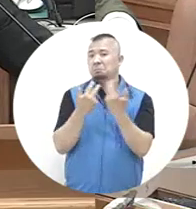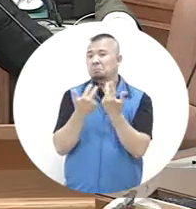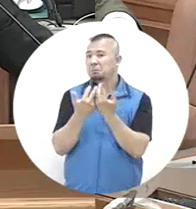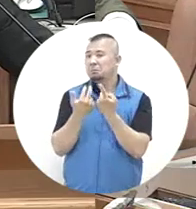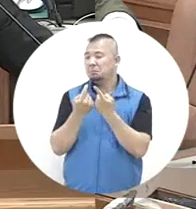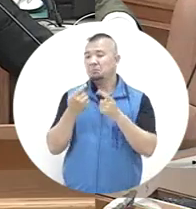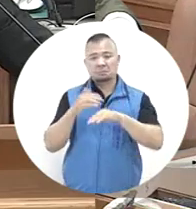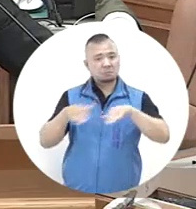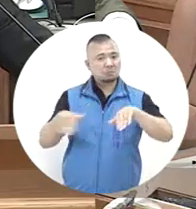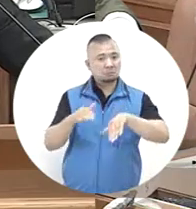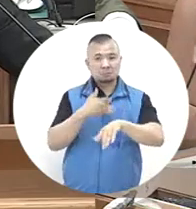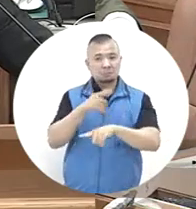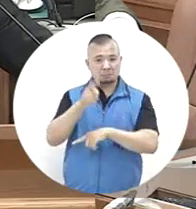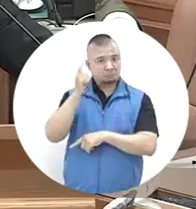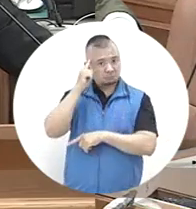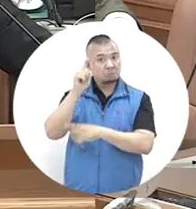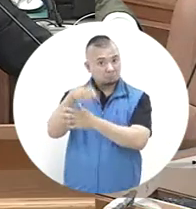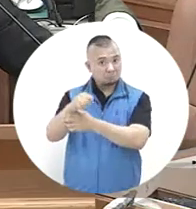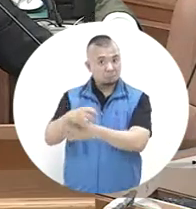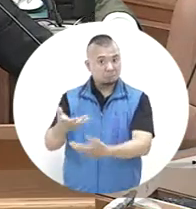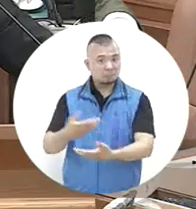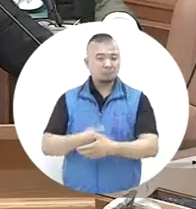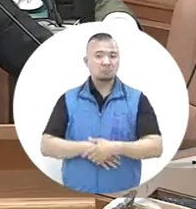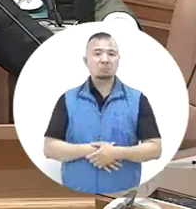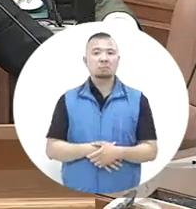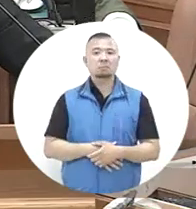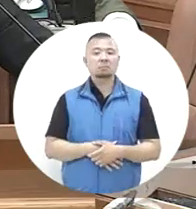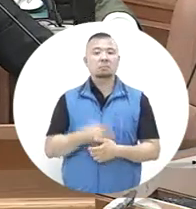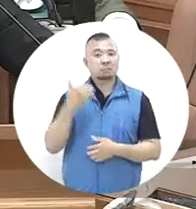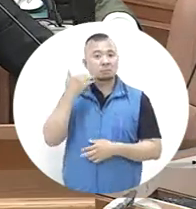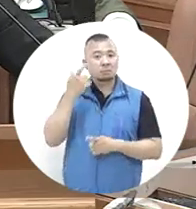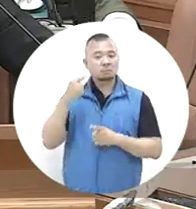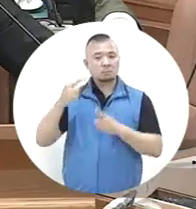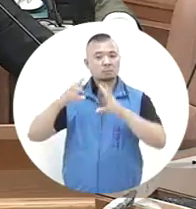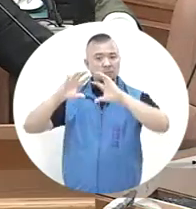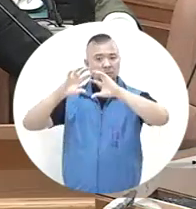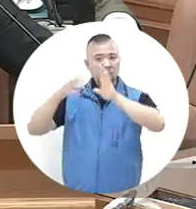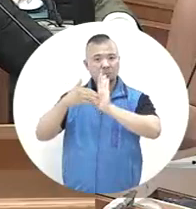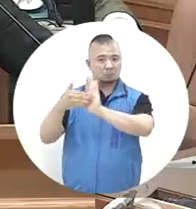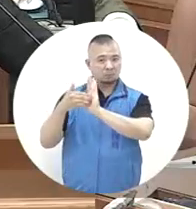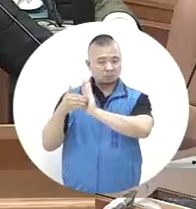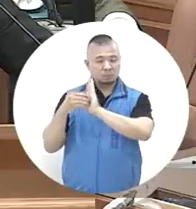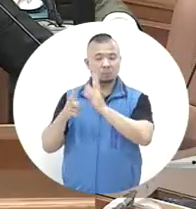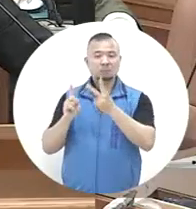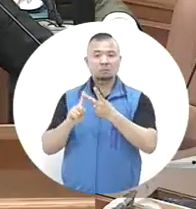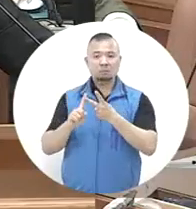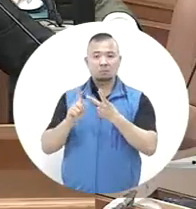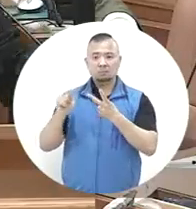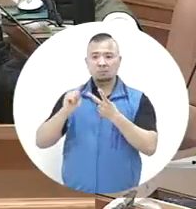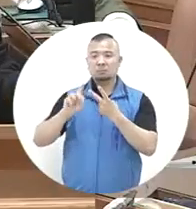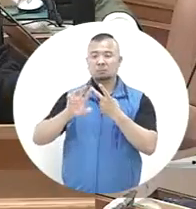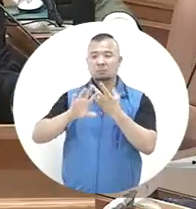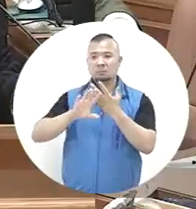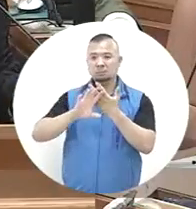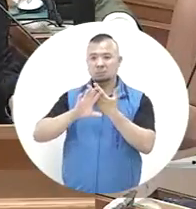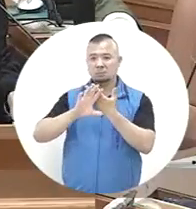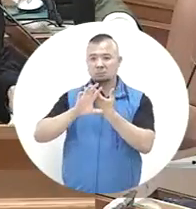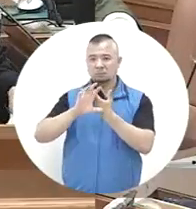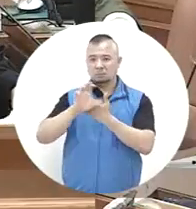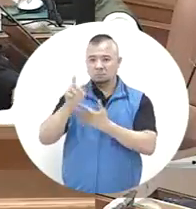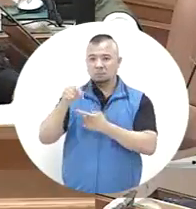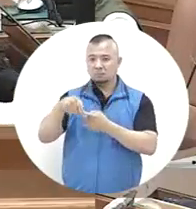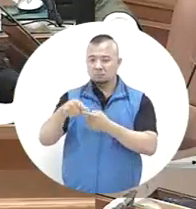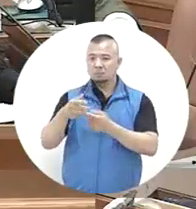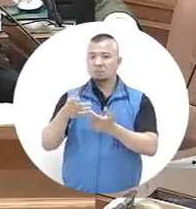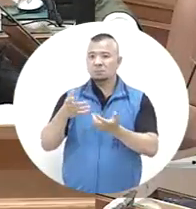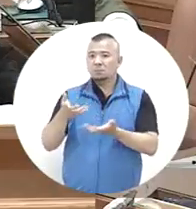关系你认同吗？如果我们的国防、我们的外部、我们国家是